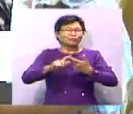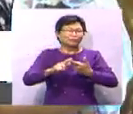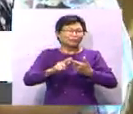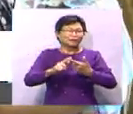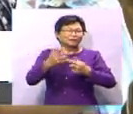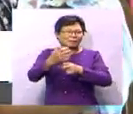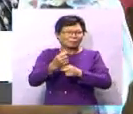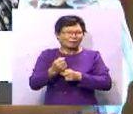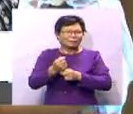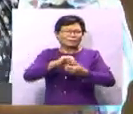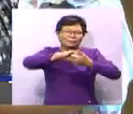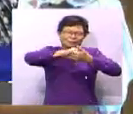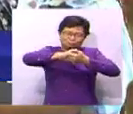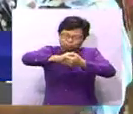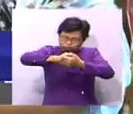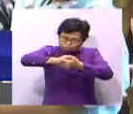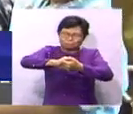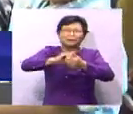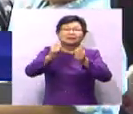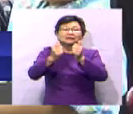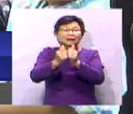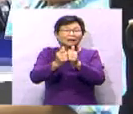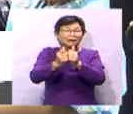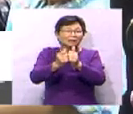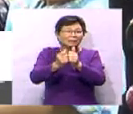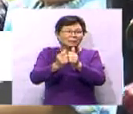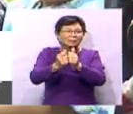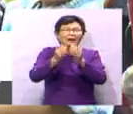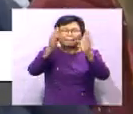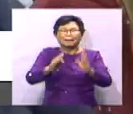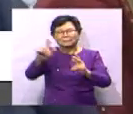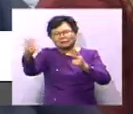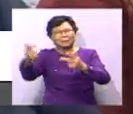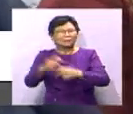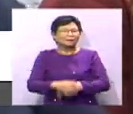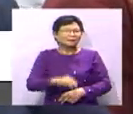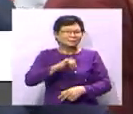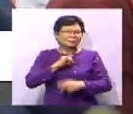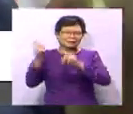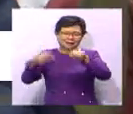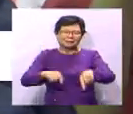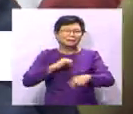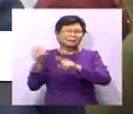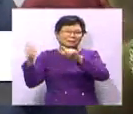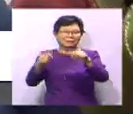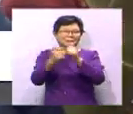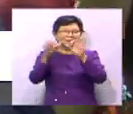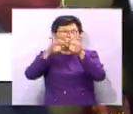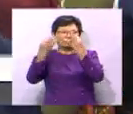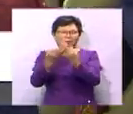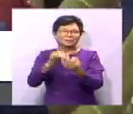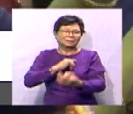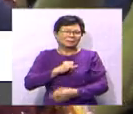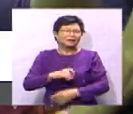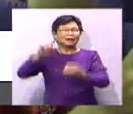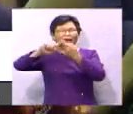dengan dapat merapatkan silaturahim dengan bangsa yang lain. Saya datang dengan family saya